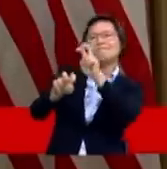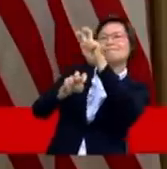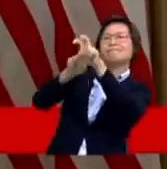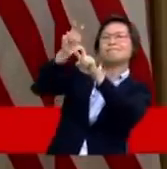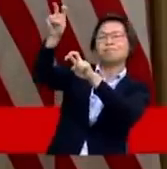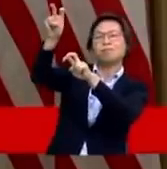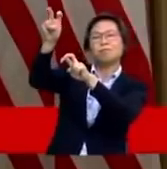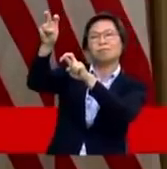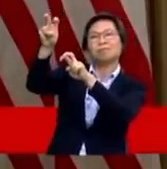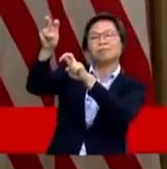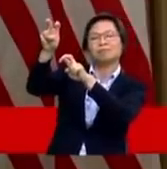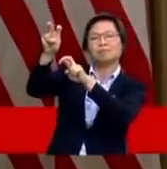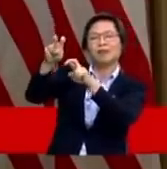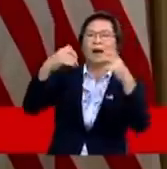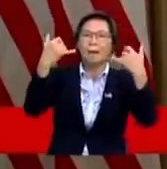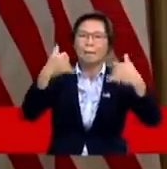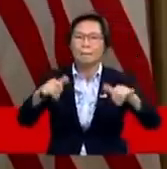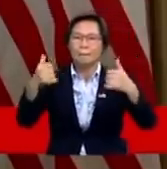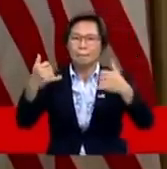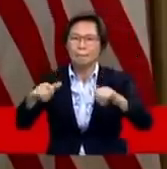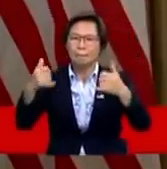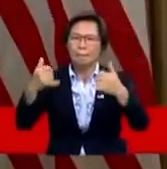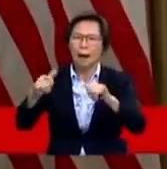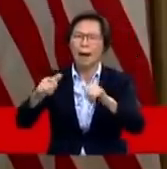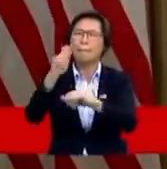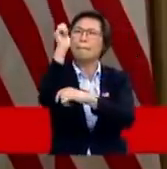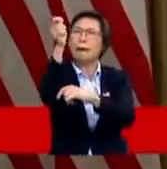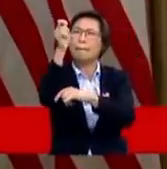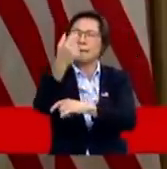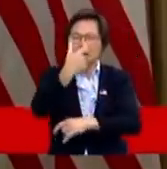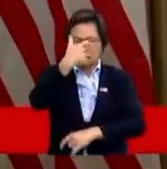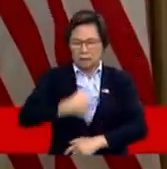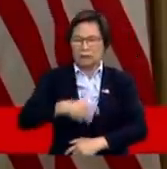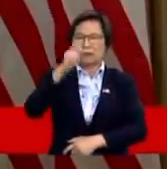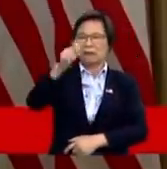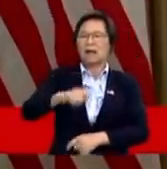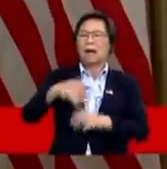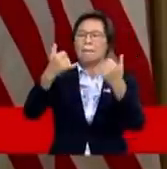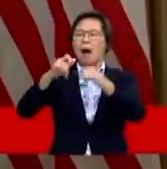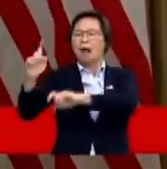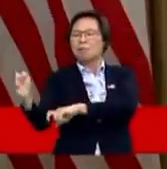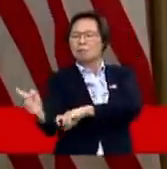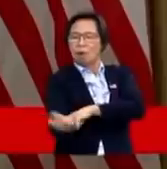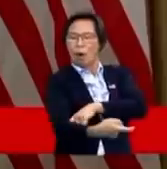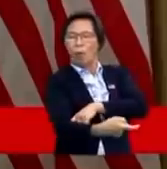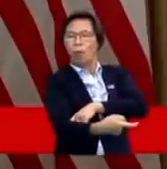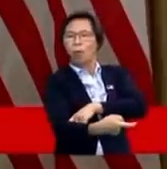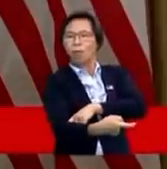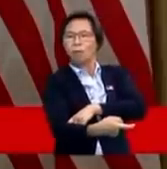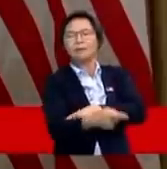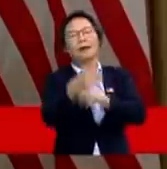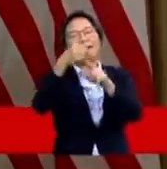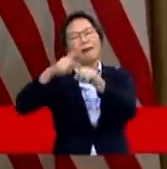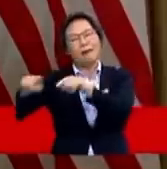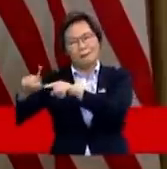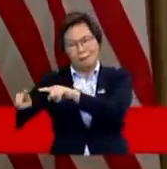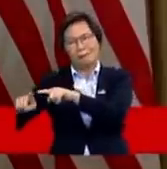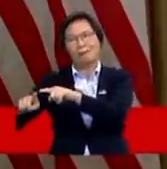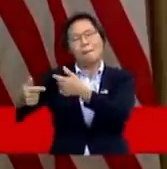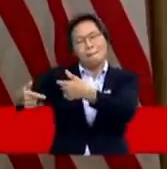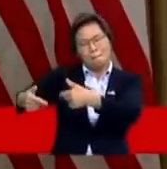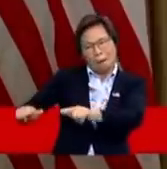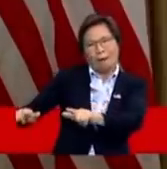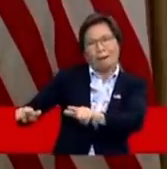tenis bermain single badminton single gov penuturan dan seumpamanya